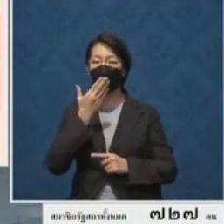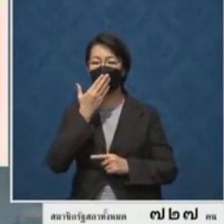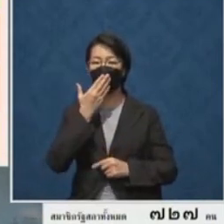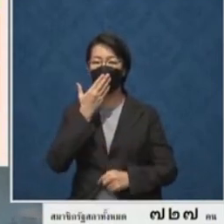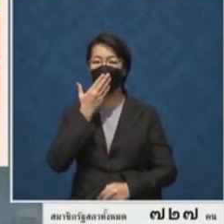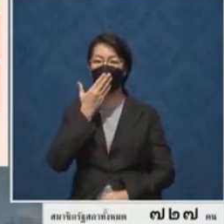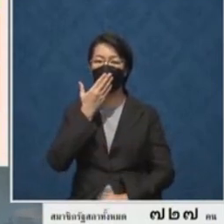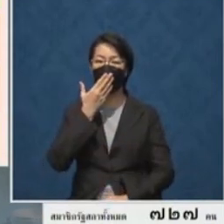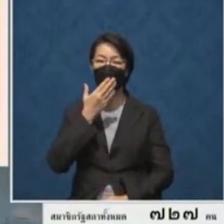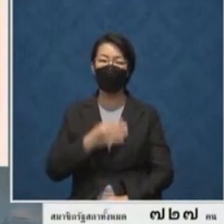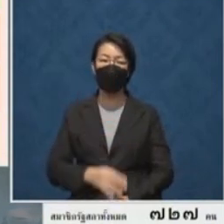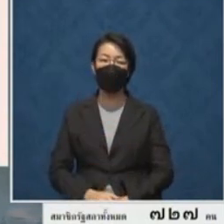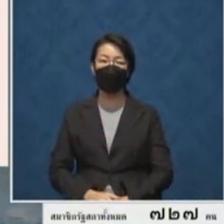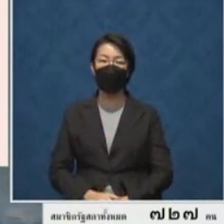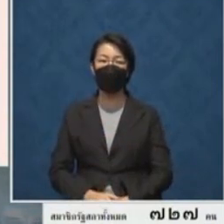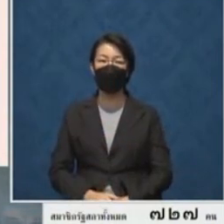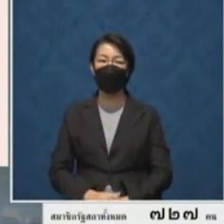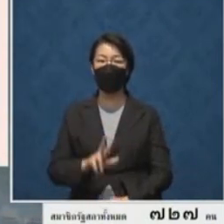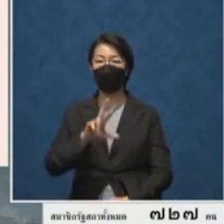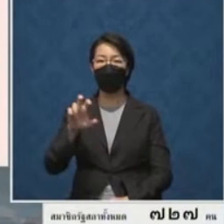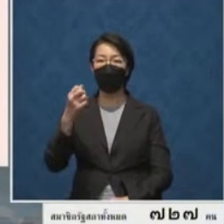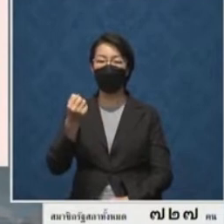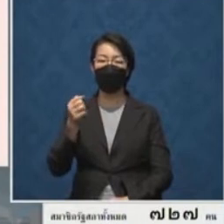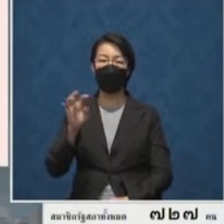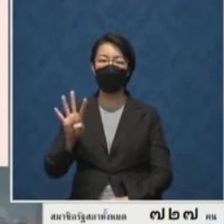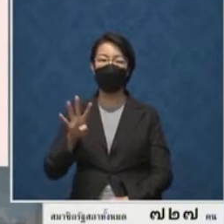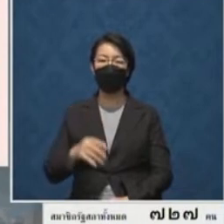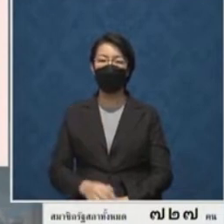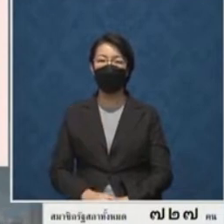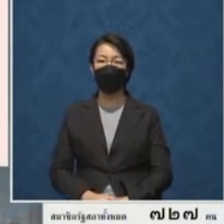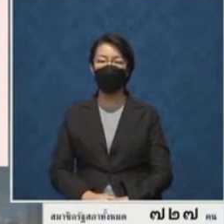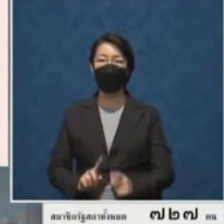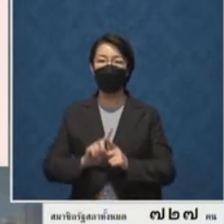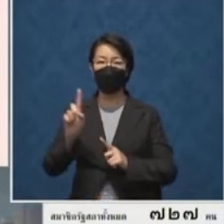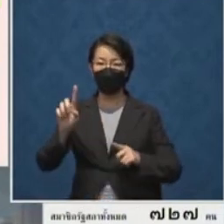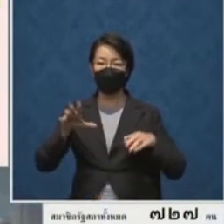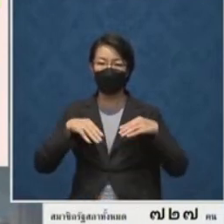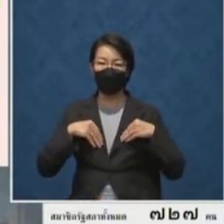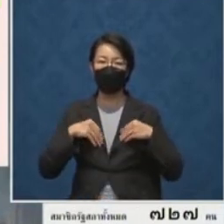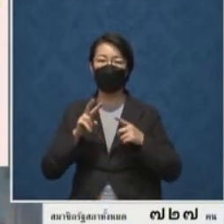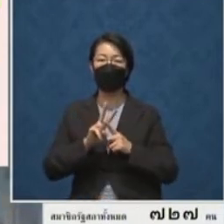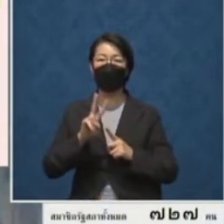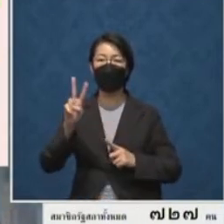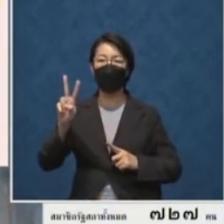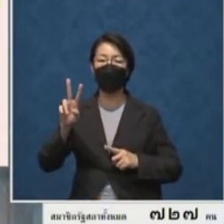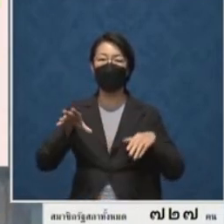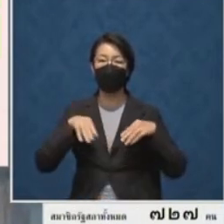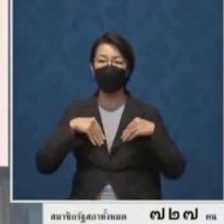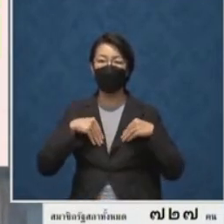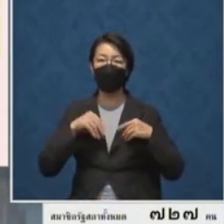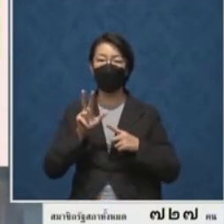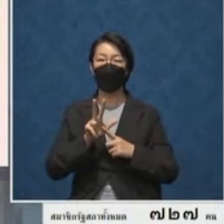314นายปัญญาจีนาคำ 1รับหลักการ2รับหลักการ3รับหลัก